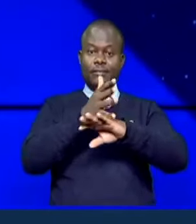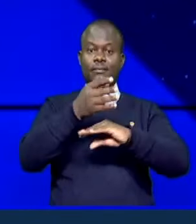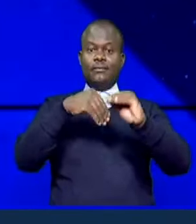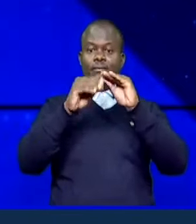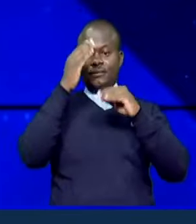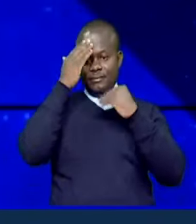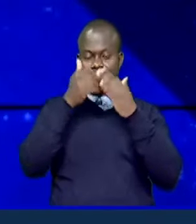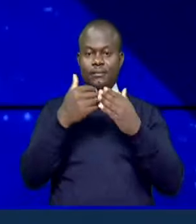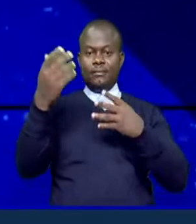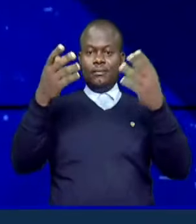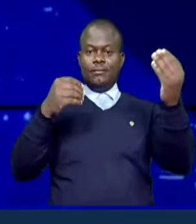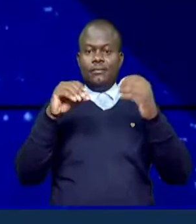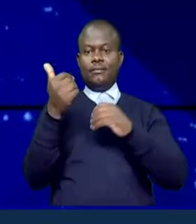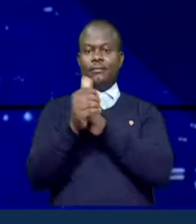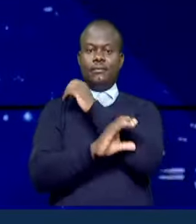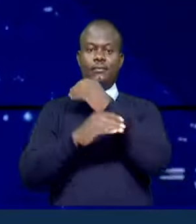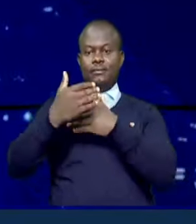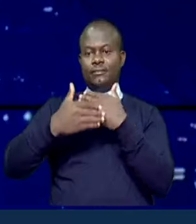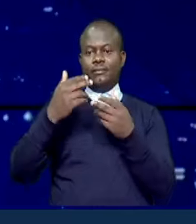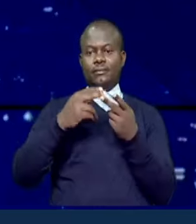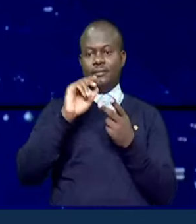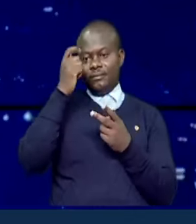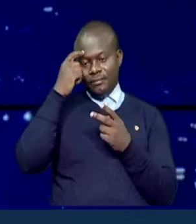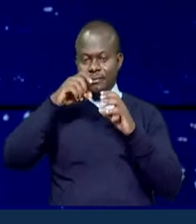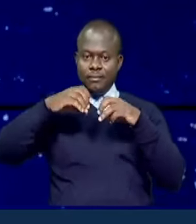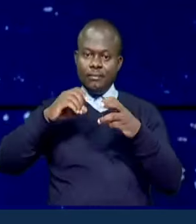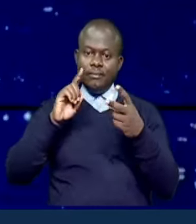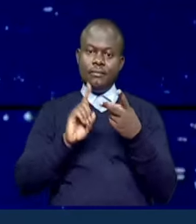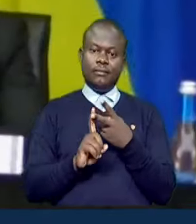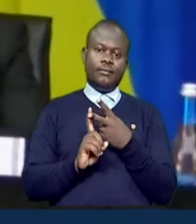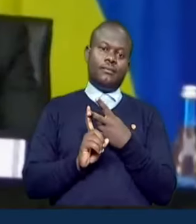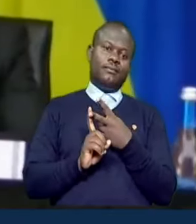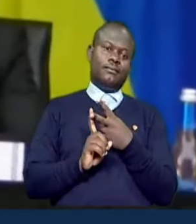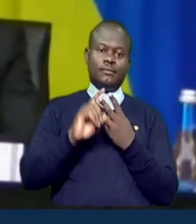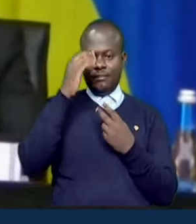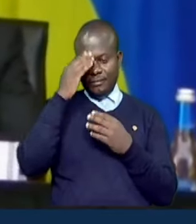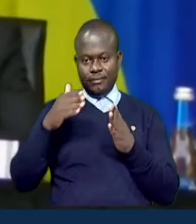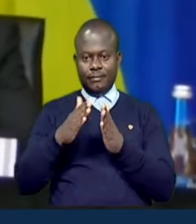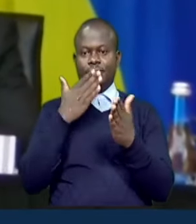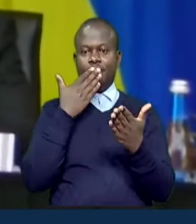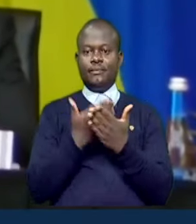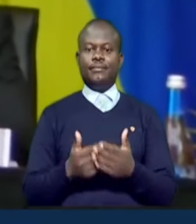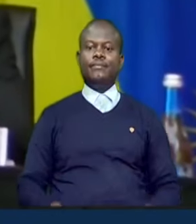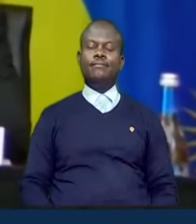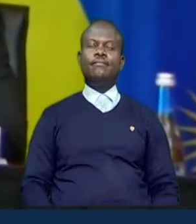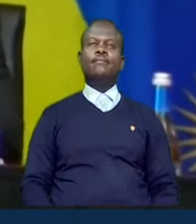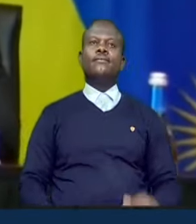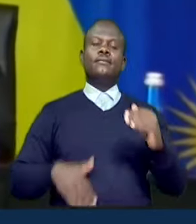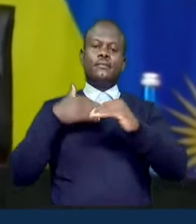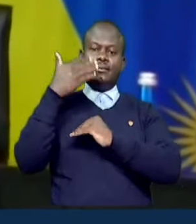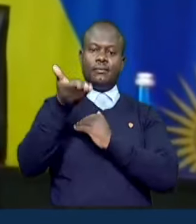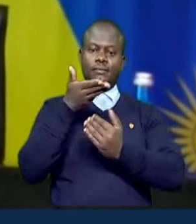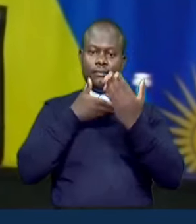ibicuruzwa kujya mu bihugu ibindi by'ibituranyi nka Repubulika Iharanira Demokarasi ya Congo, kubera imihanda myiza. Hanyuma Pasco, mu